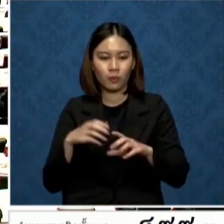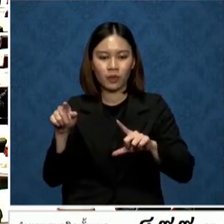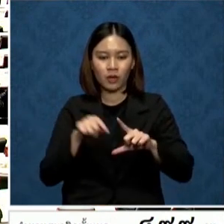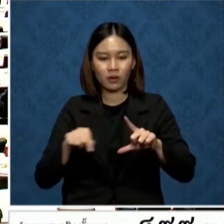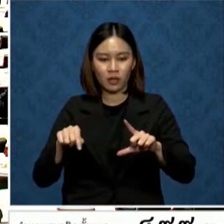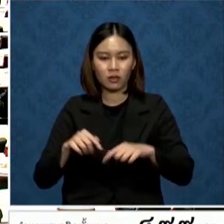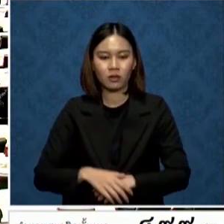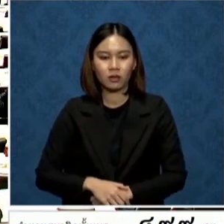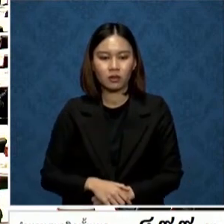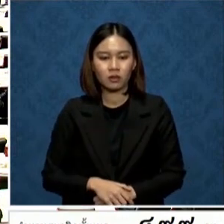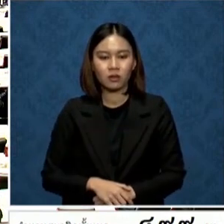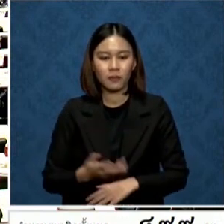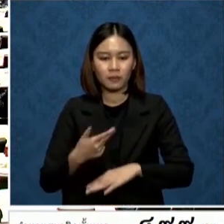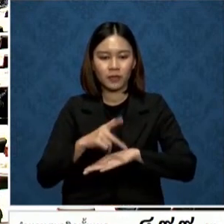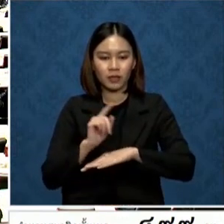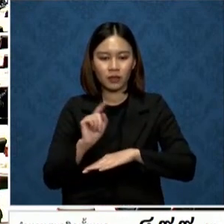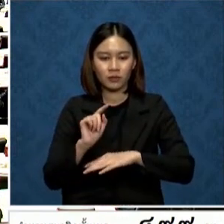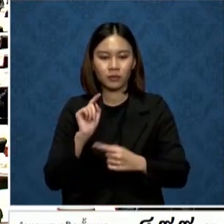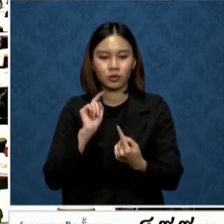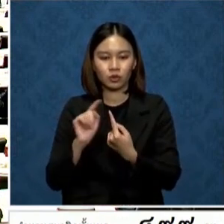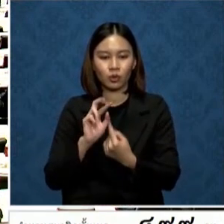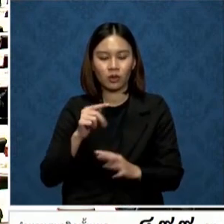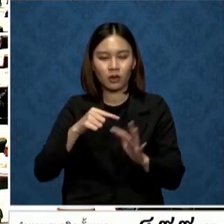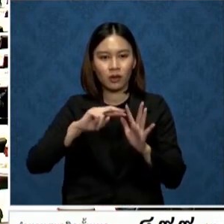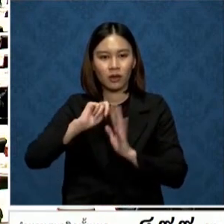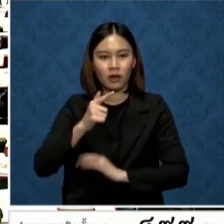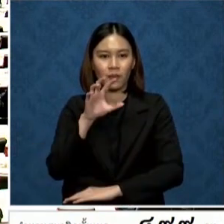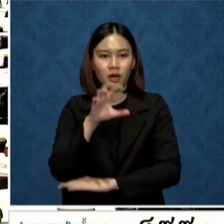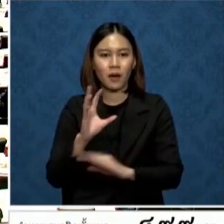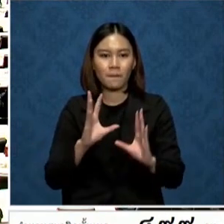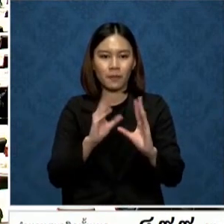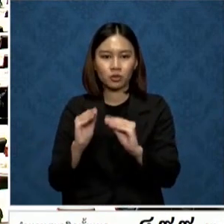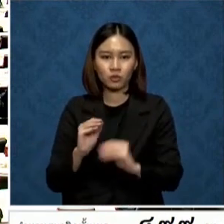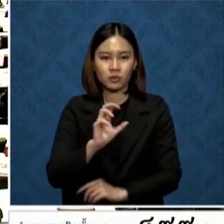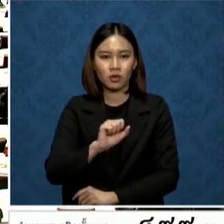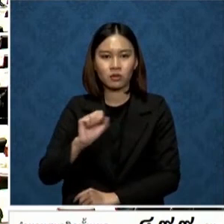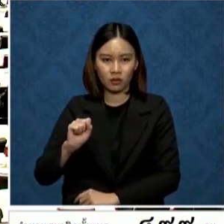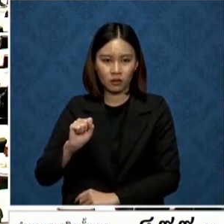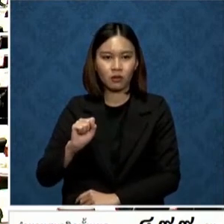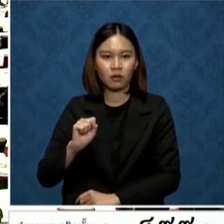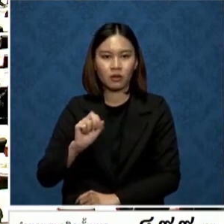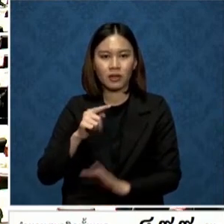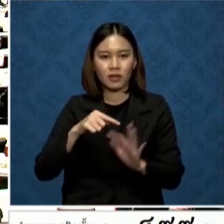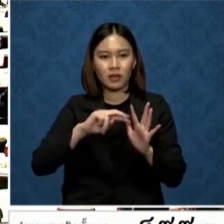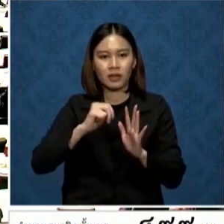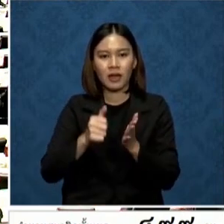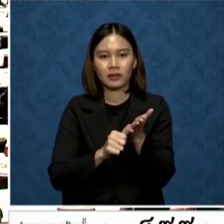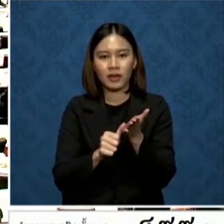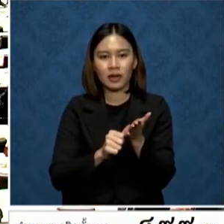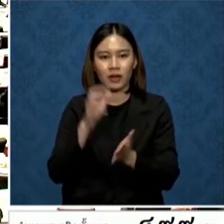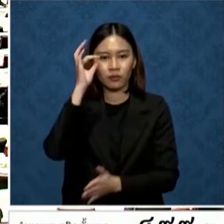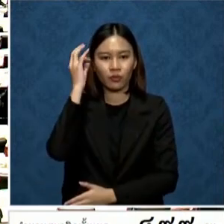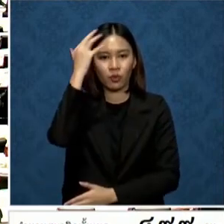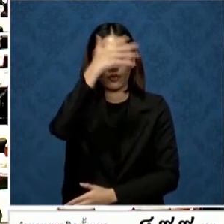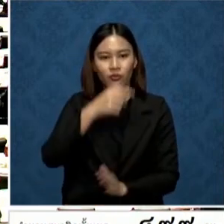ก้าวไกลครับท่านพทางครับในร่างข้อบังคับการประชุมสภาผู้แทนราษฎรในร่างแก้ไขฉบับนี้ของท่านพฤต